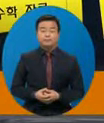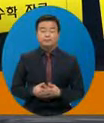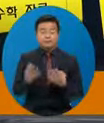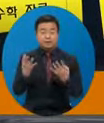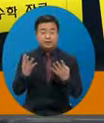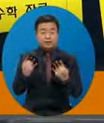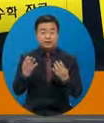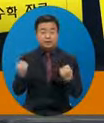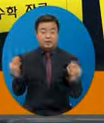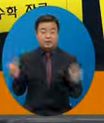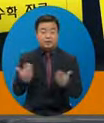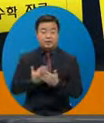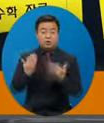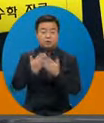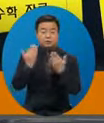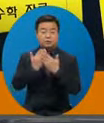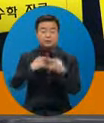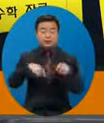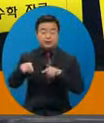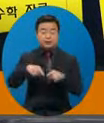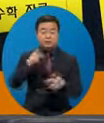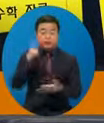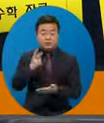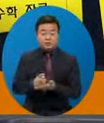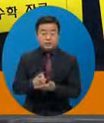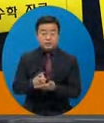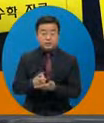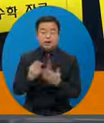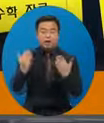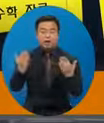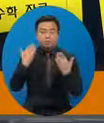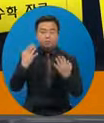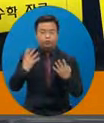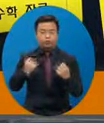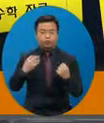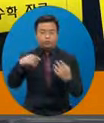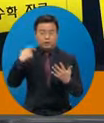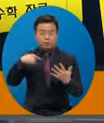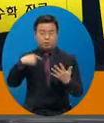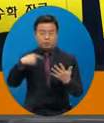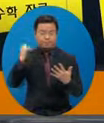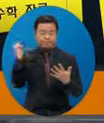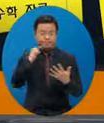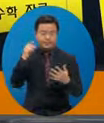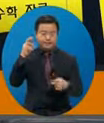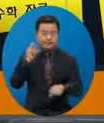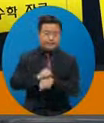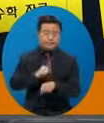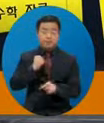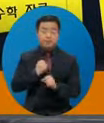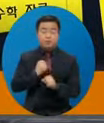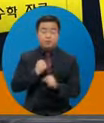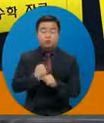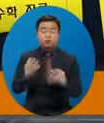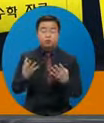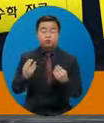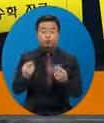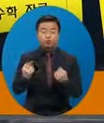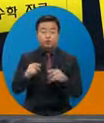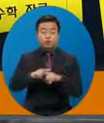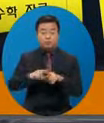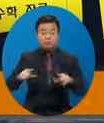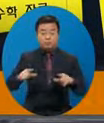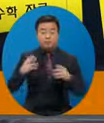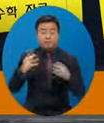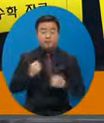네, 수학 선진화 정책. 학교 수학 수업을 내실화 하고 또 수학의 대중화를 위해서 정부가 마련한